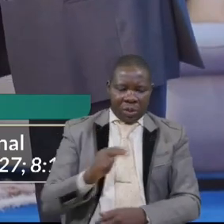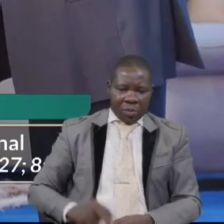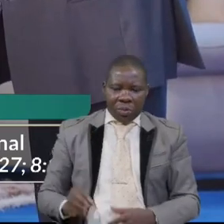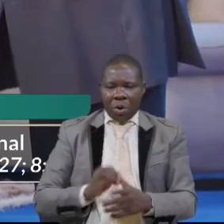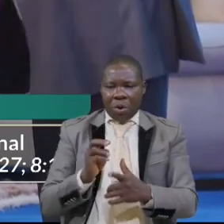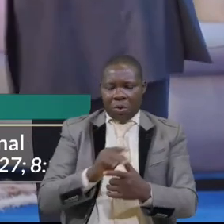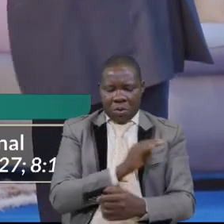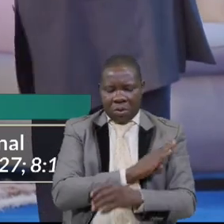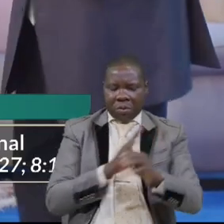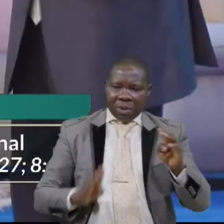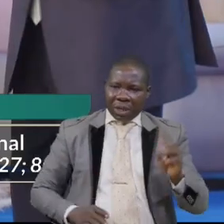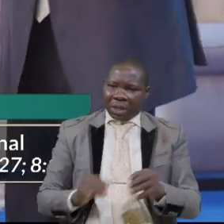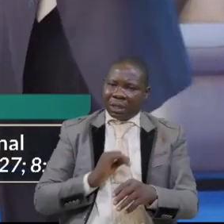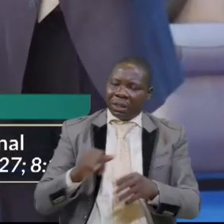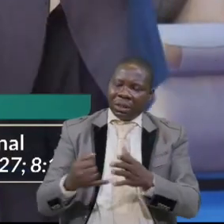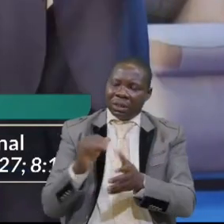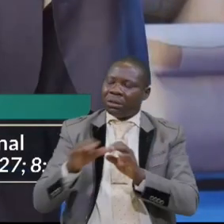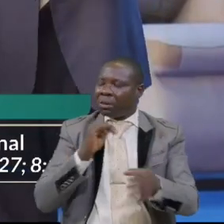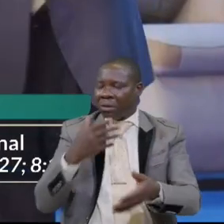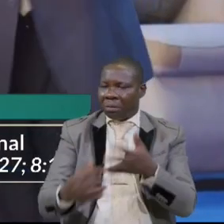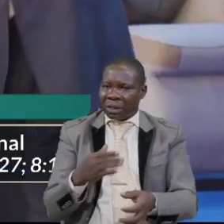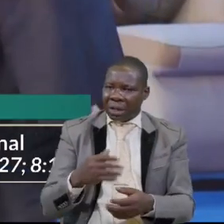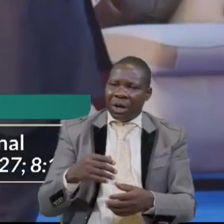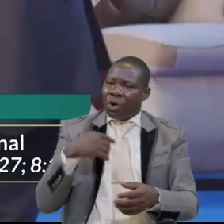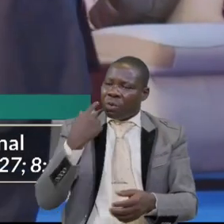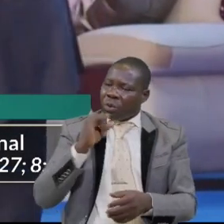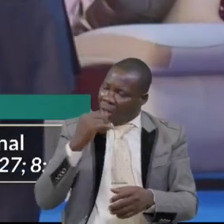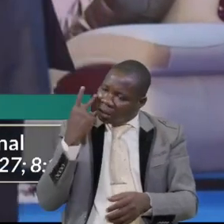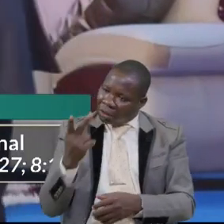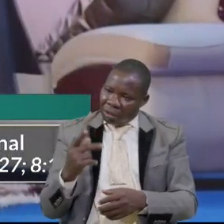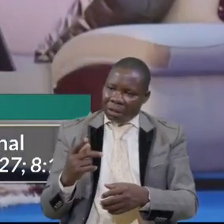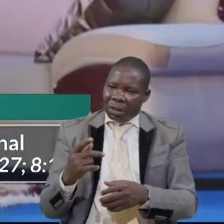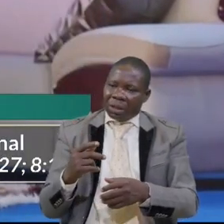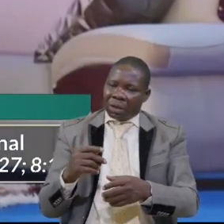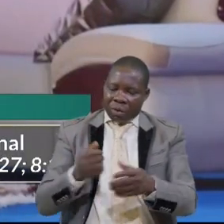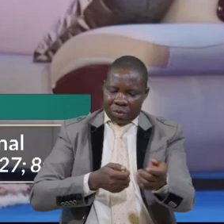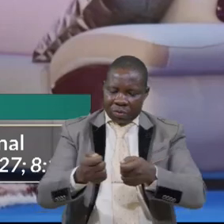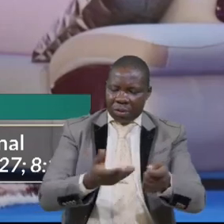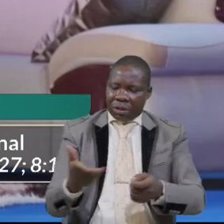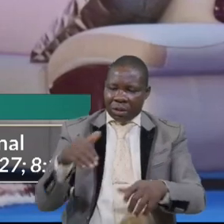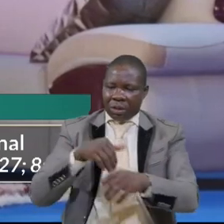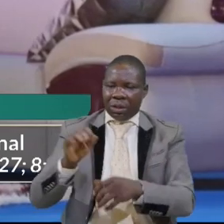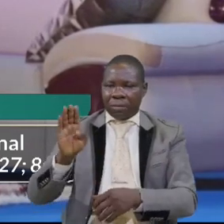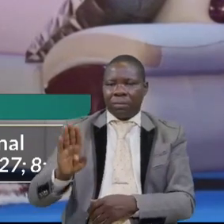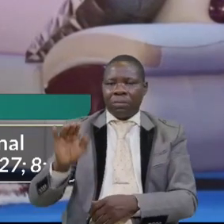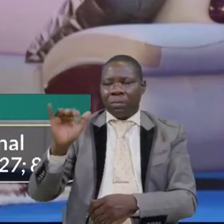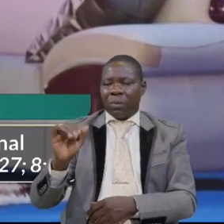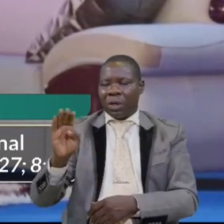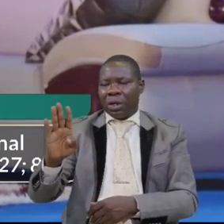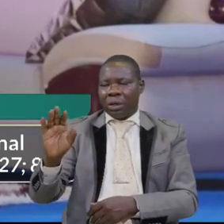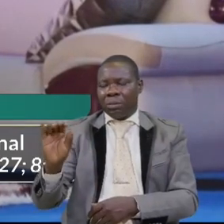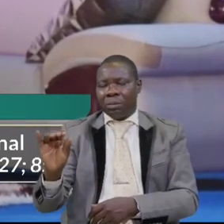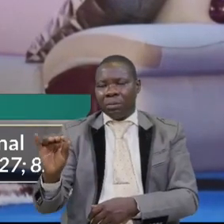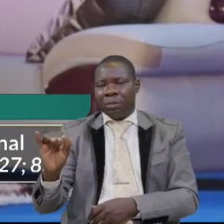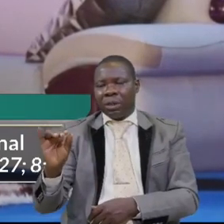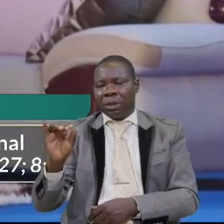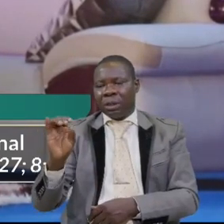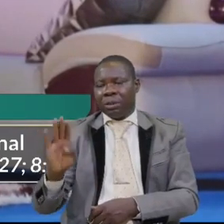et dirigeant les choses en Babylone, j'ai la vision. Il y a des